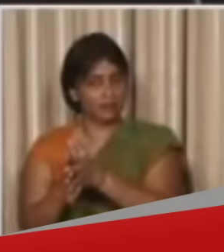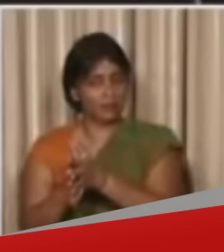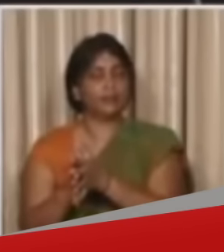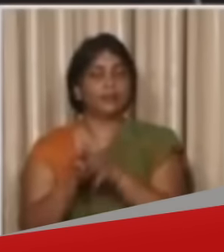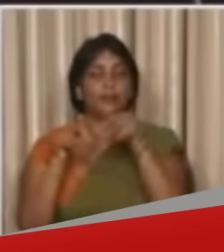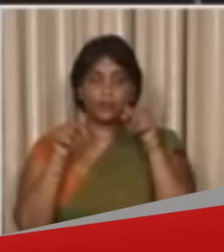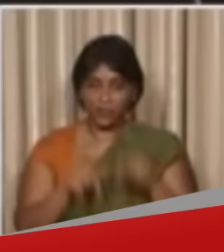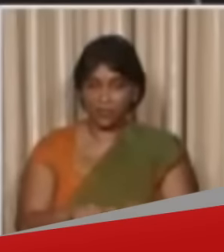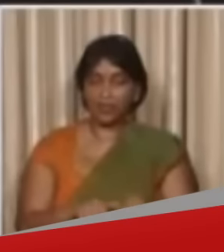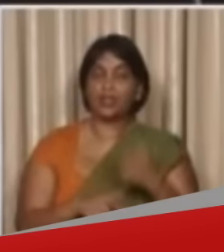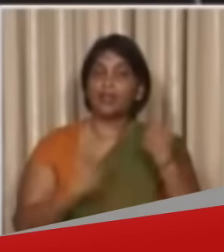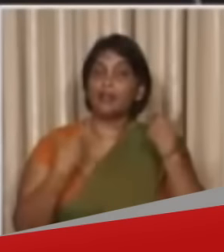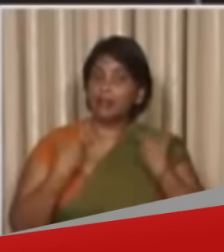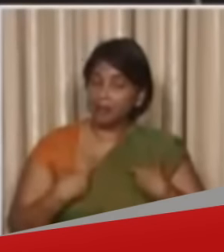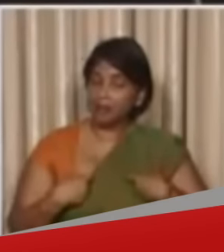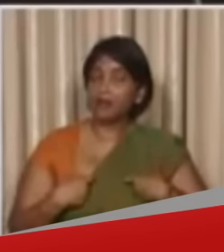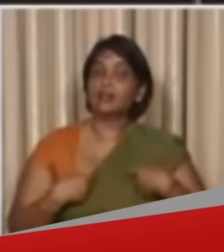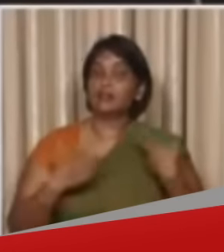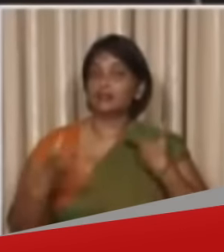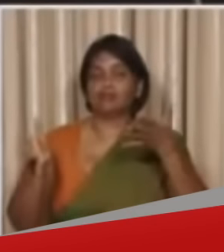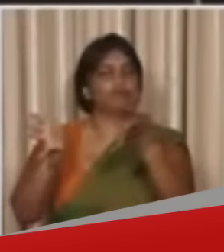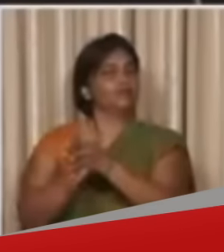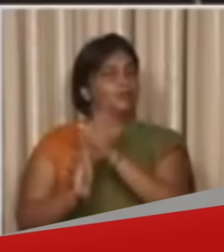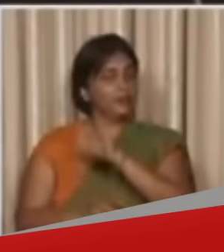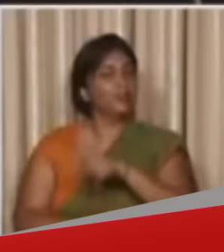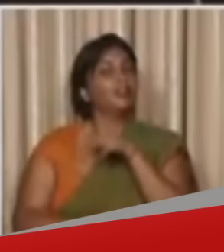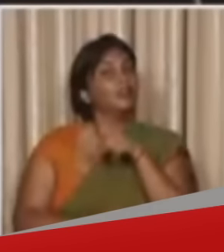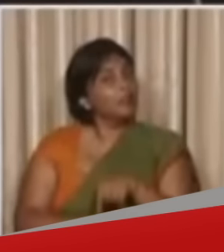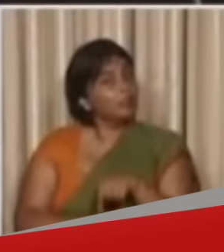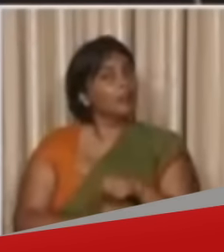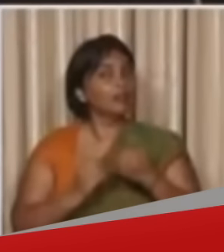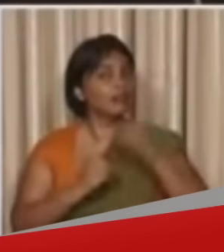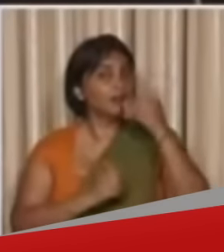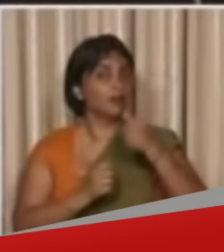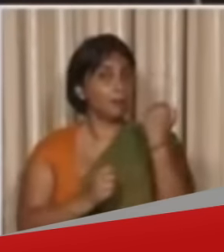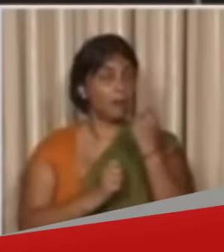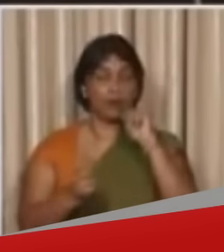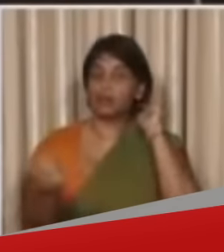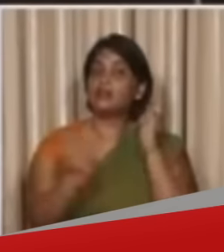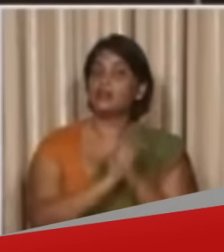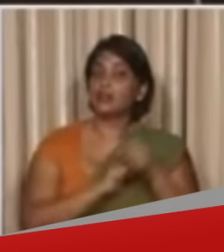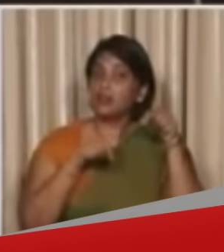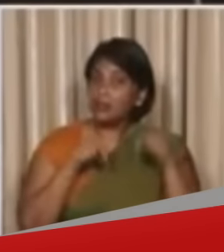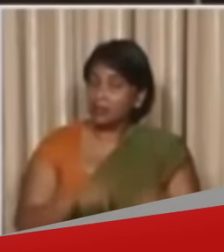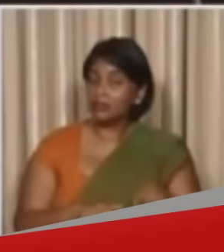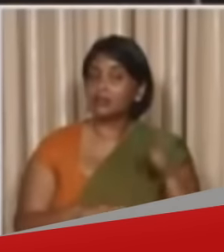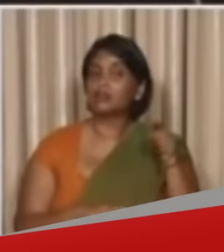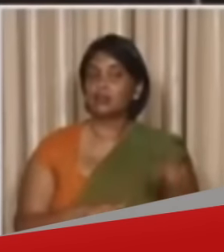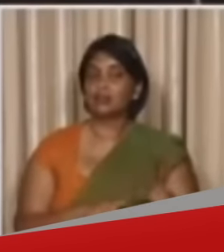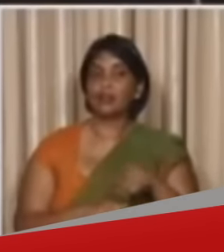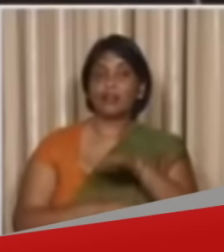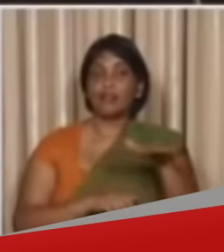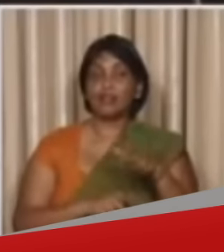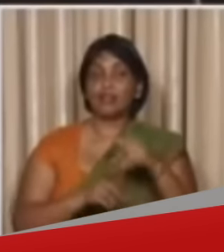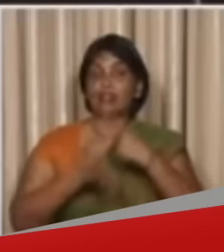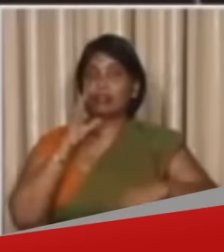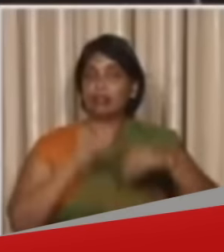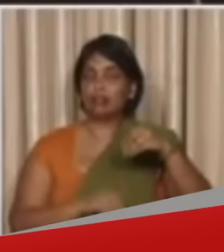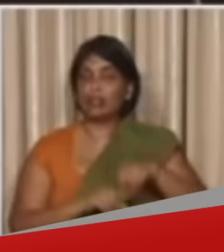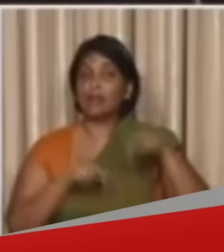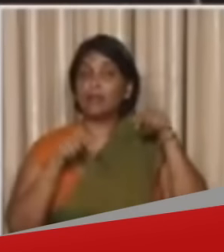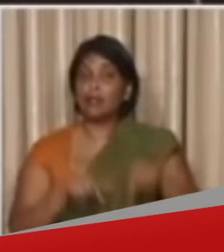අද රාජපක්ෂලගේ මේ ඔඩොක්කුවට වැටිලා තියෙනවා නිසා ඊළඟ බල පෙරලිය සඳහා දැන් මේගොල්ලෝ භූදේශපාලනයත් එක්ක ගලපලා